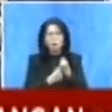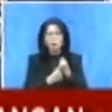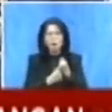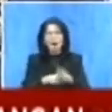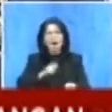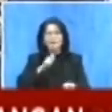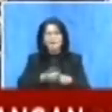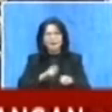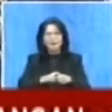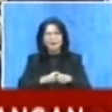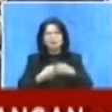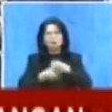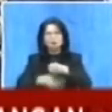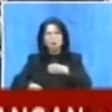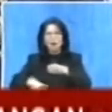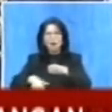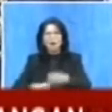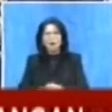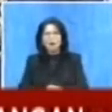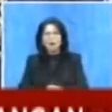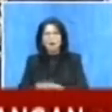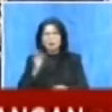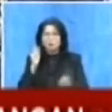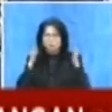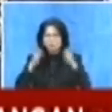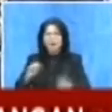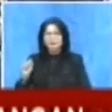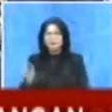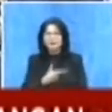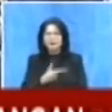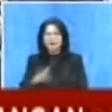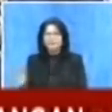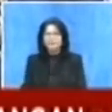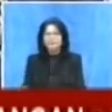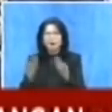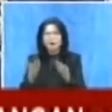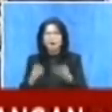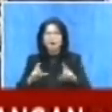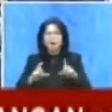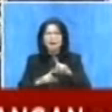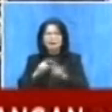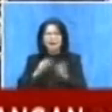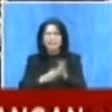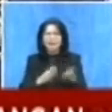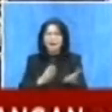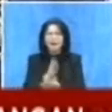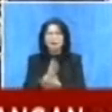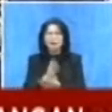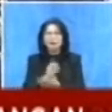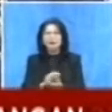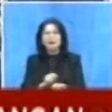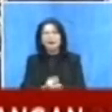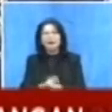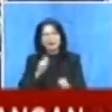reformasi struktural, terutama akselerasi pembangunan SDM melalui reformasi bidang